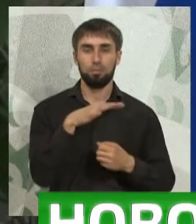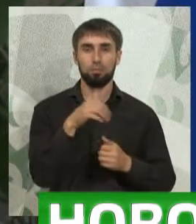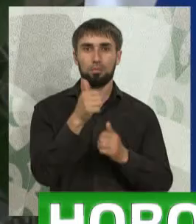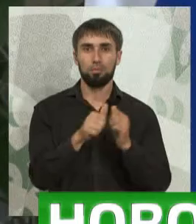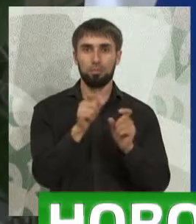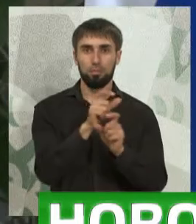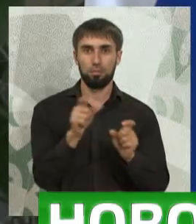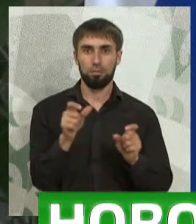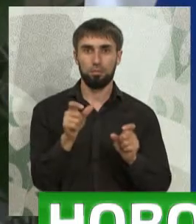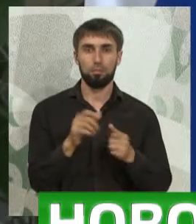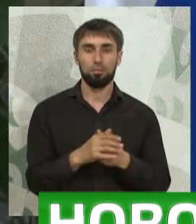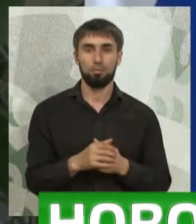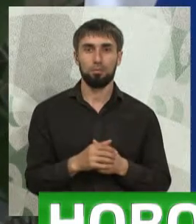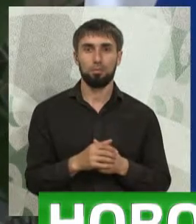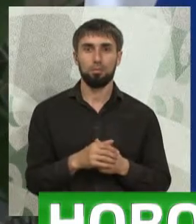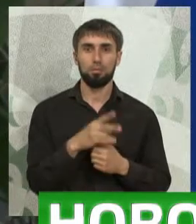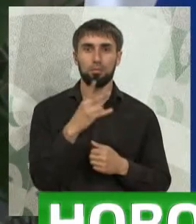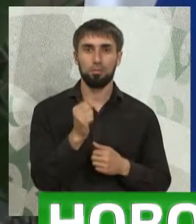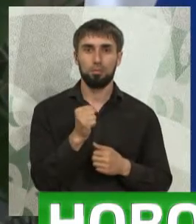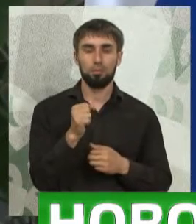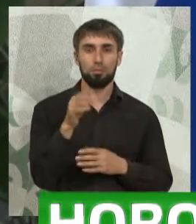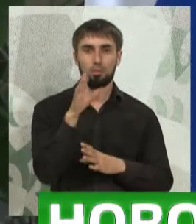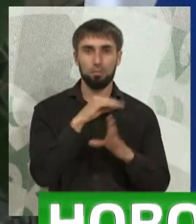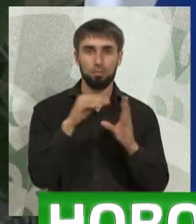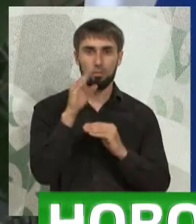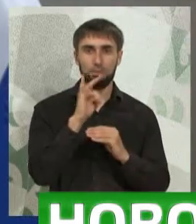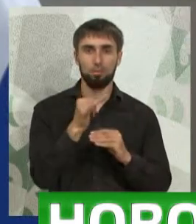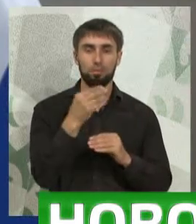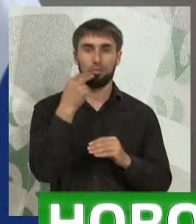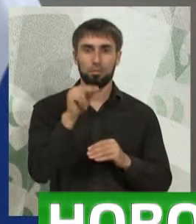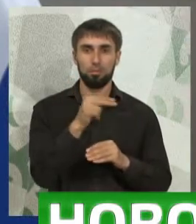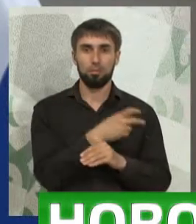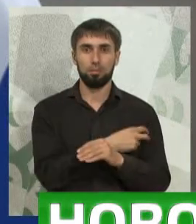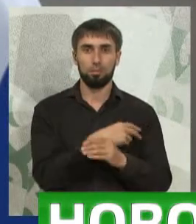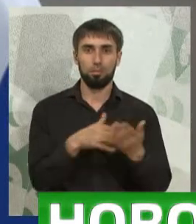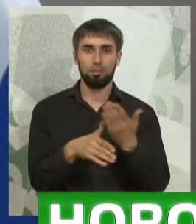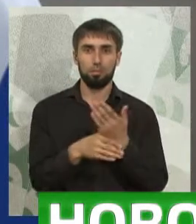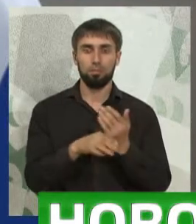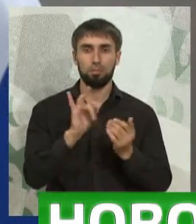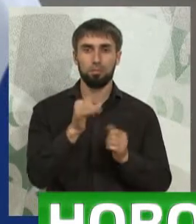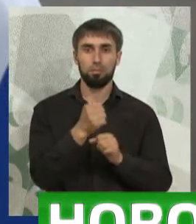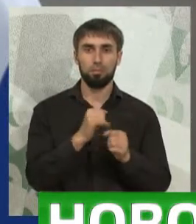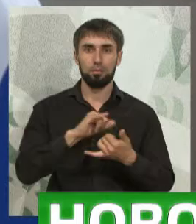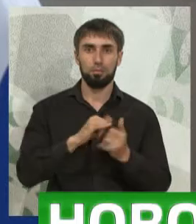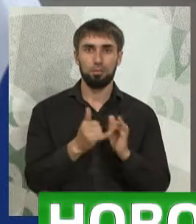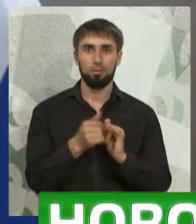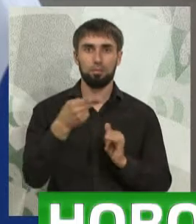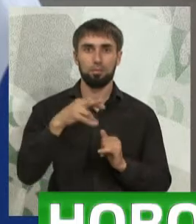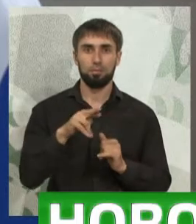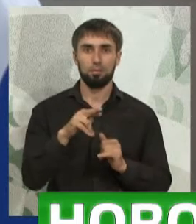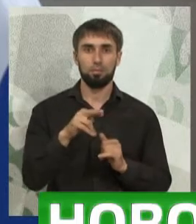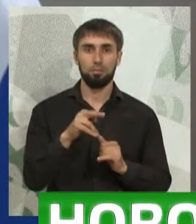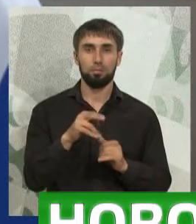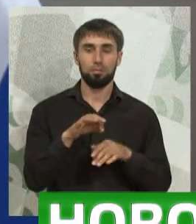гражданином на доступную и качественную медицинскую помощь и создание условий для